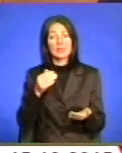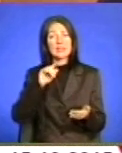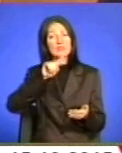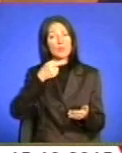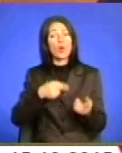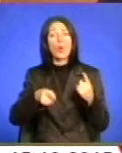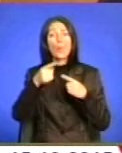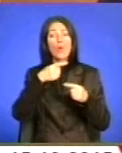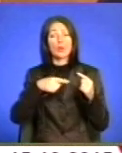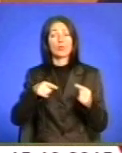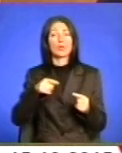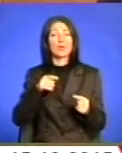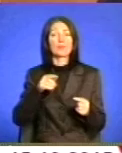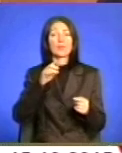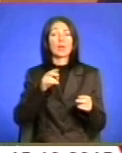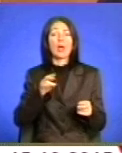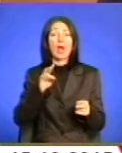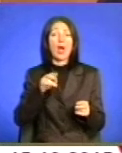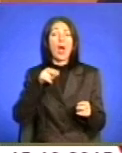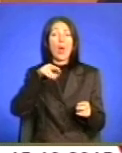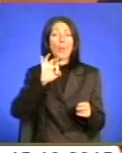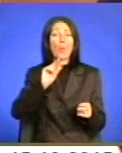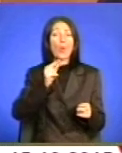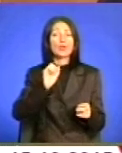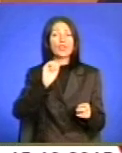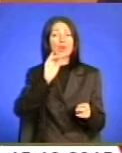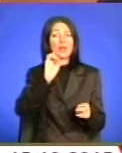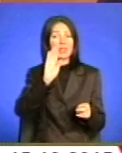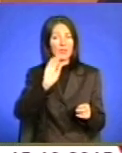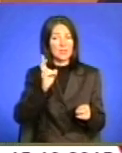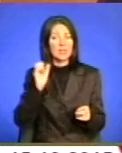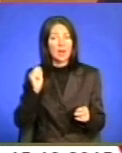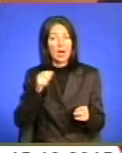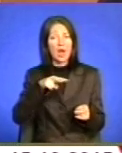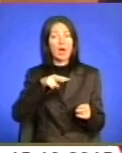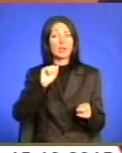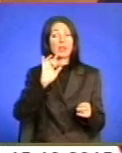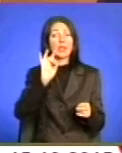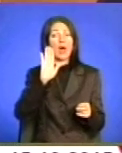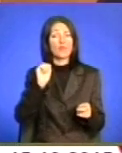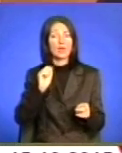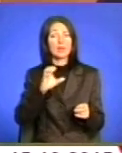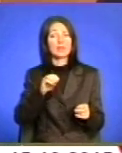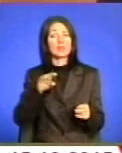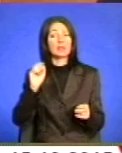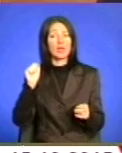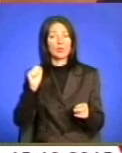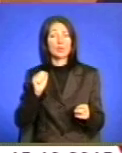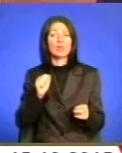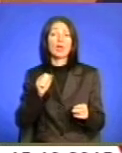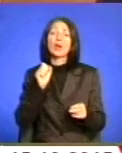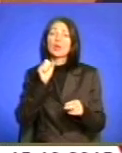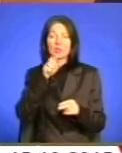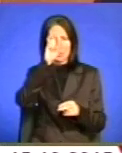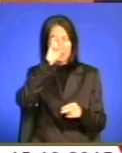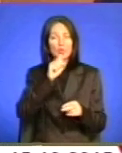повернути архітектурному комплексові Почаївська лавра статус державного заповідника. Обманом це було зроблено